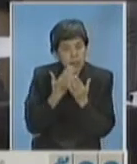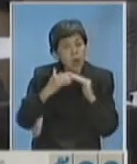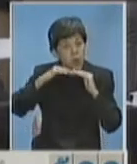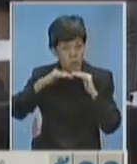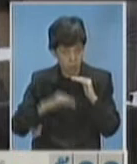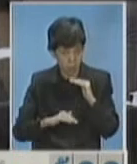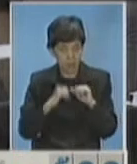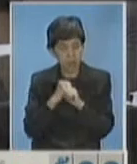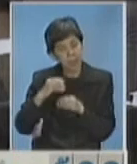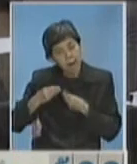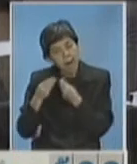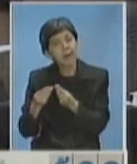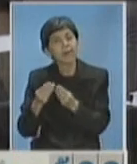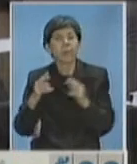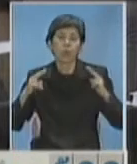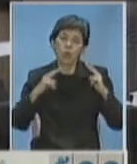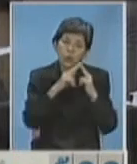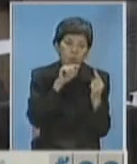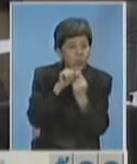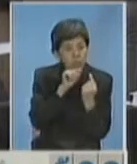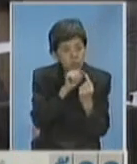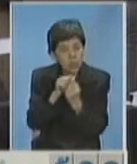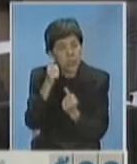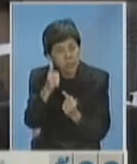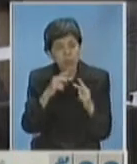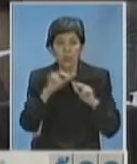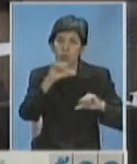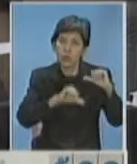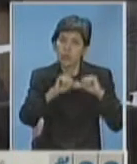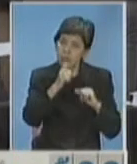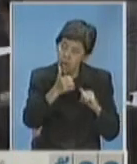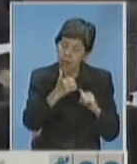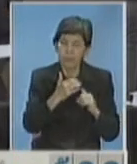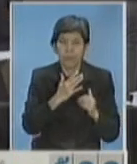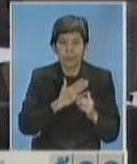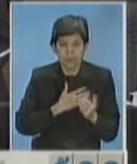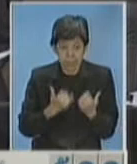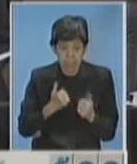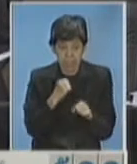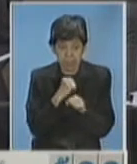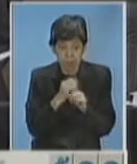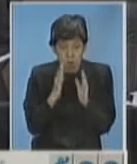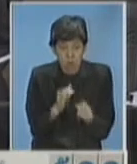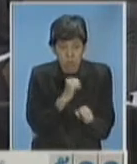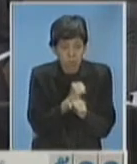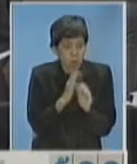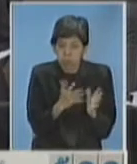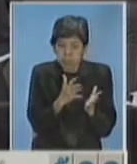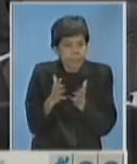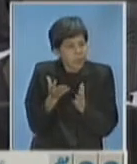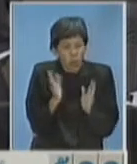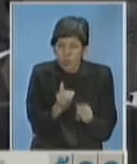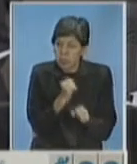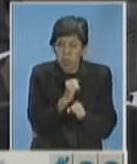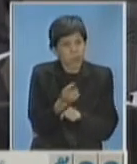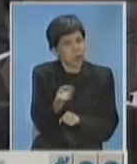เราเอาไปแปลให้กับกระทรวงที่เหมาะสมนะคะเช่นกระทรวงวิทยาศาสตร์ซึ่งเราเนี่ยตอนนี้เรามีกำลังคนเนี่ยขาดแคลนน้อยม